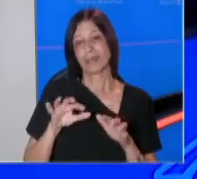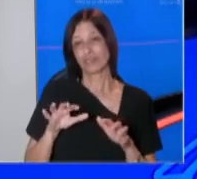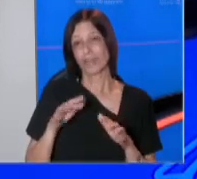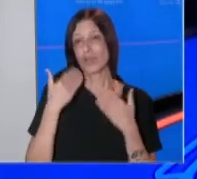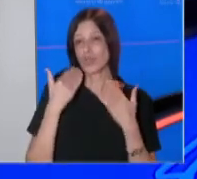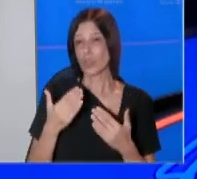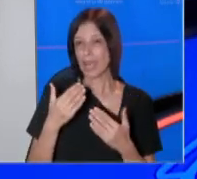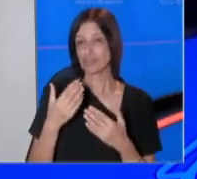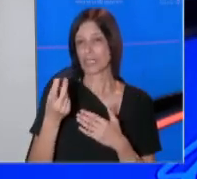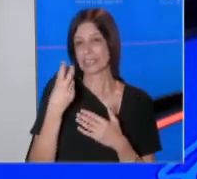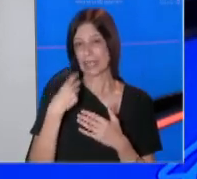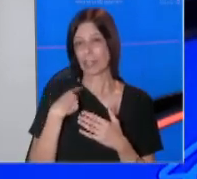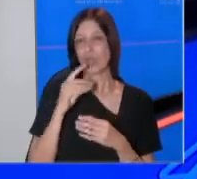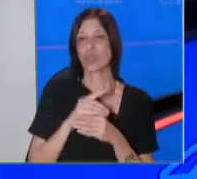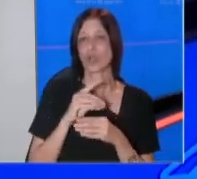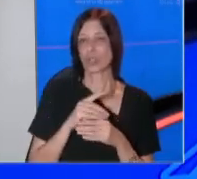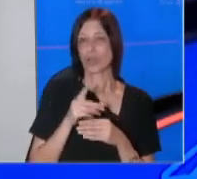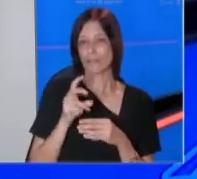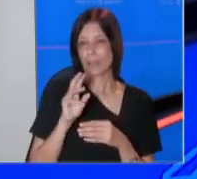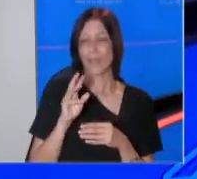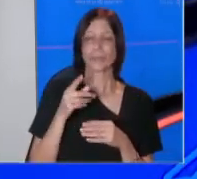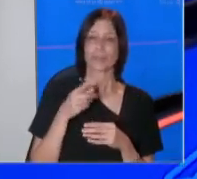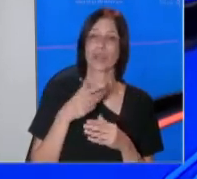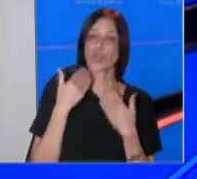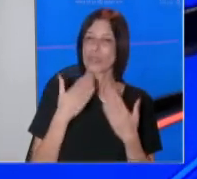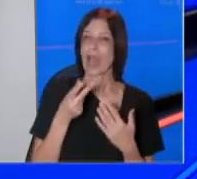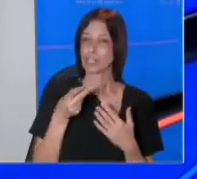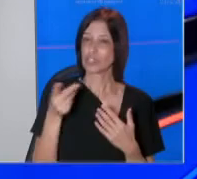רבה שהצטרפת אלינו, דוקטור רבקה נריה בן שחר, תודה רבה